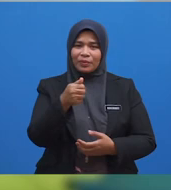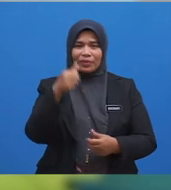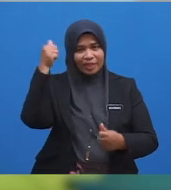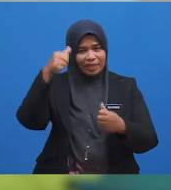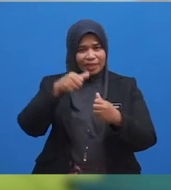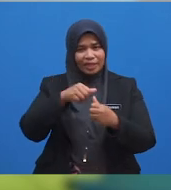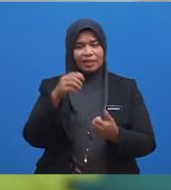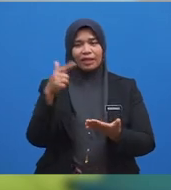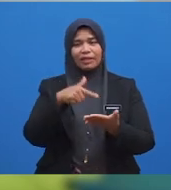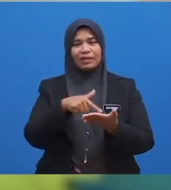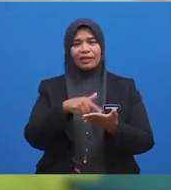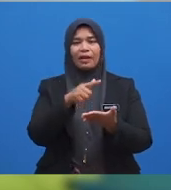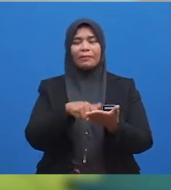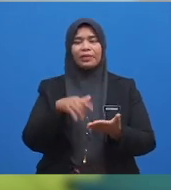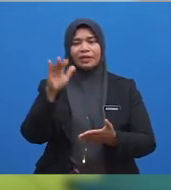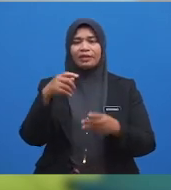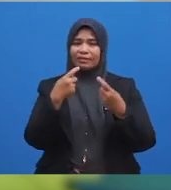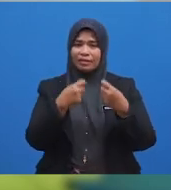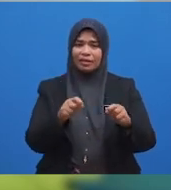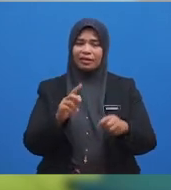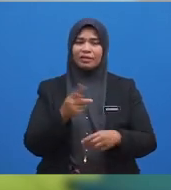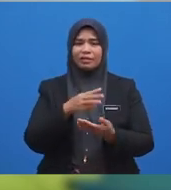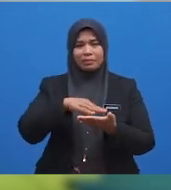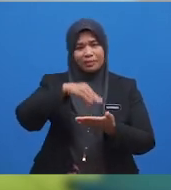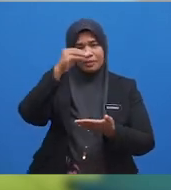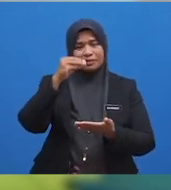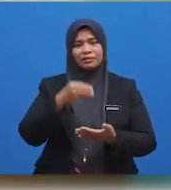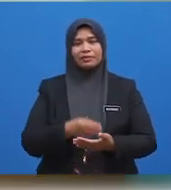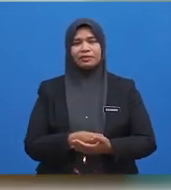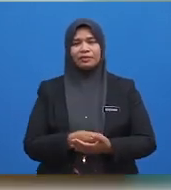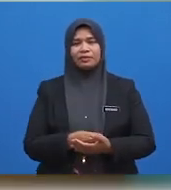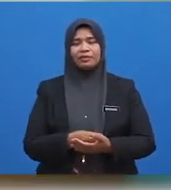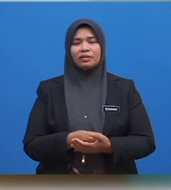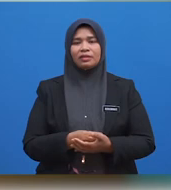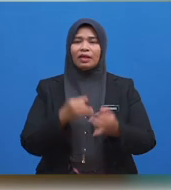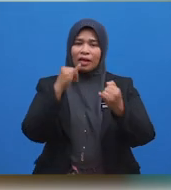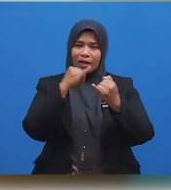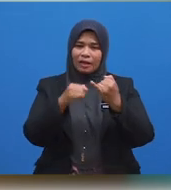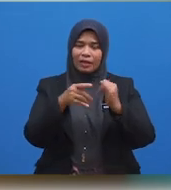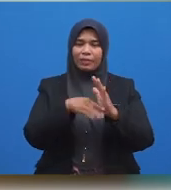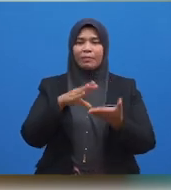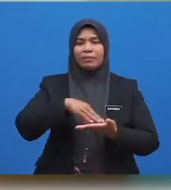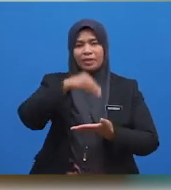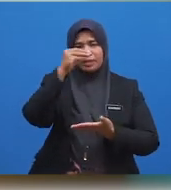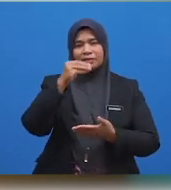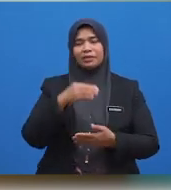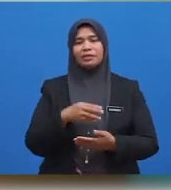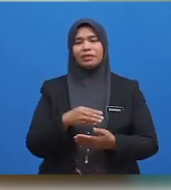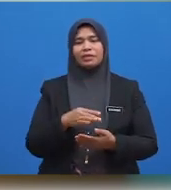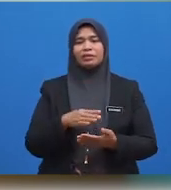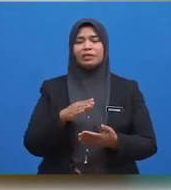ingat lagi apel yang telah kita pelajari Di akhir pembelajaran